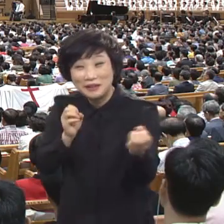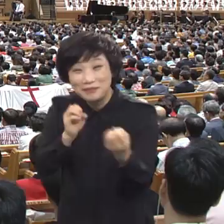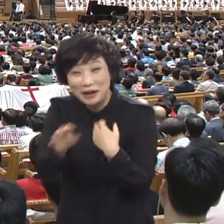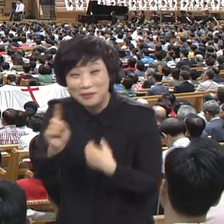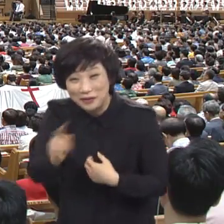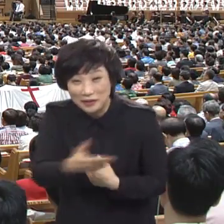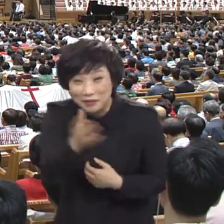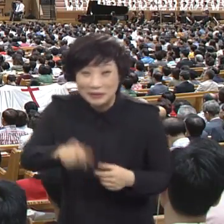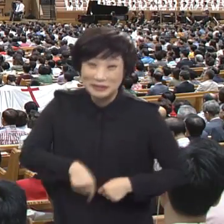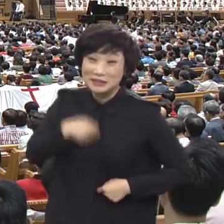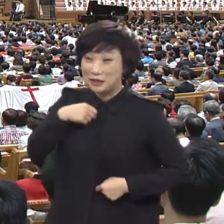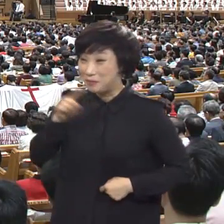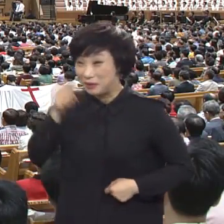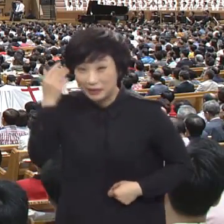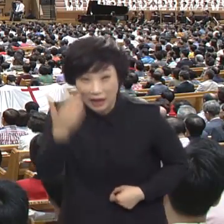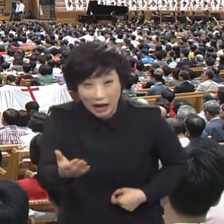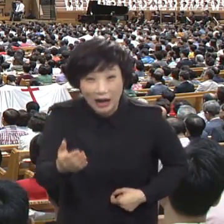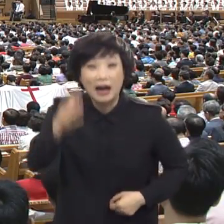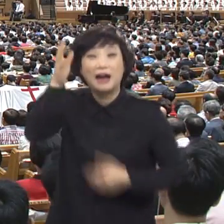자, 의가 뭡니까?